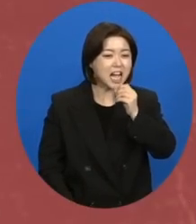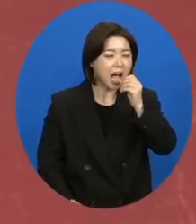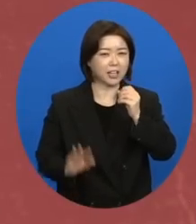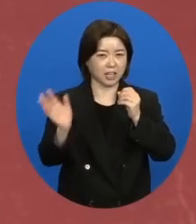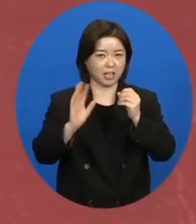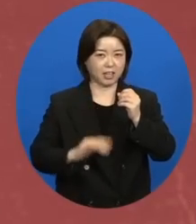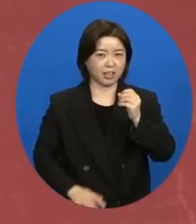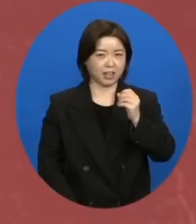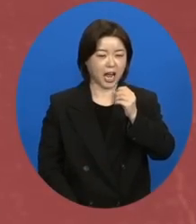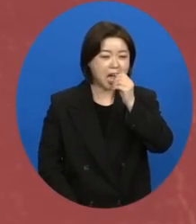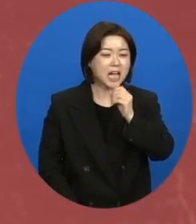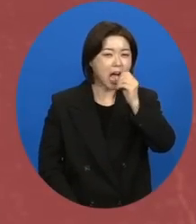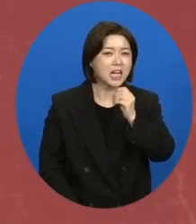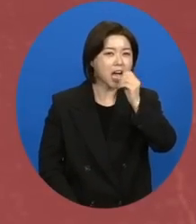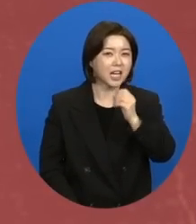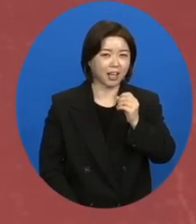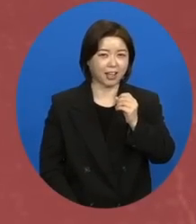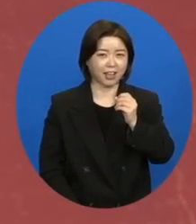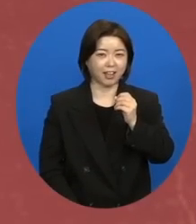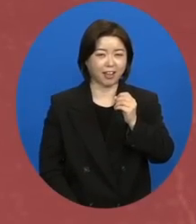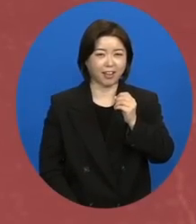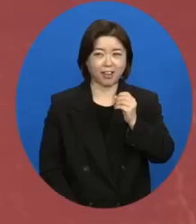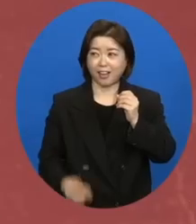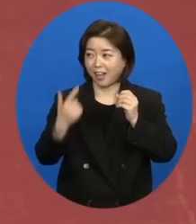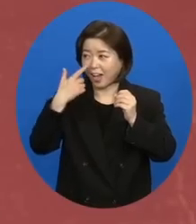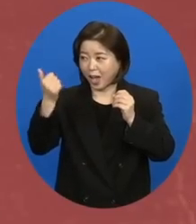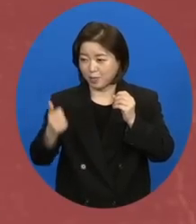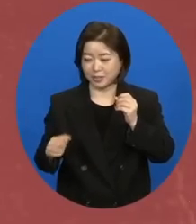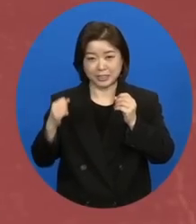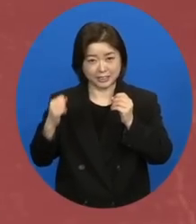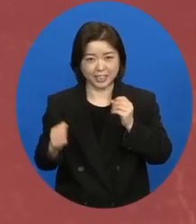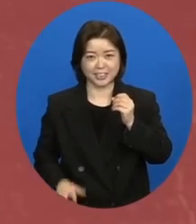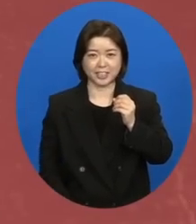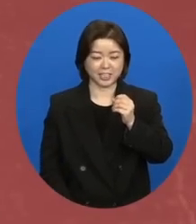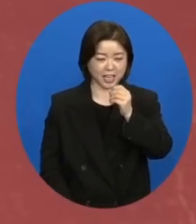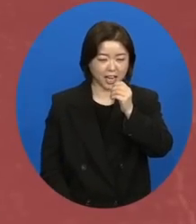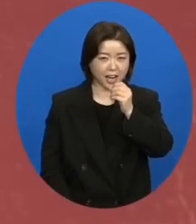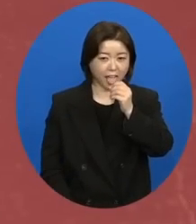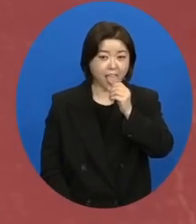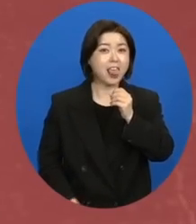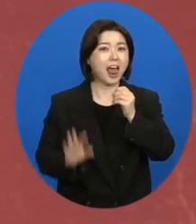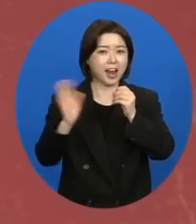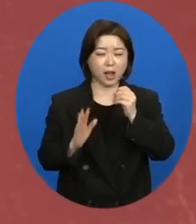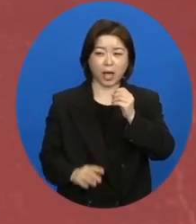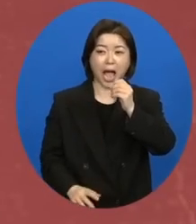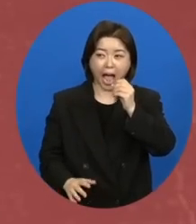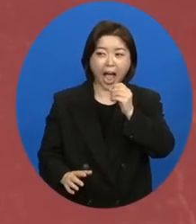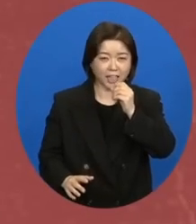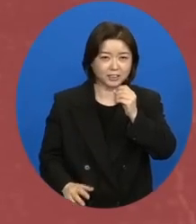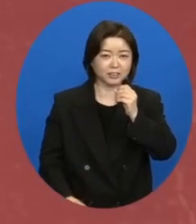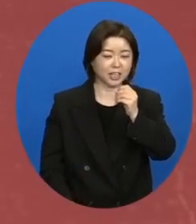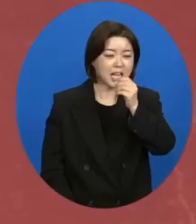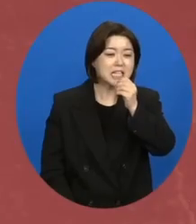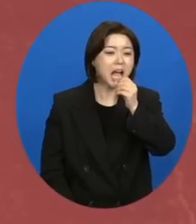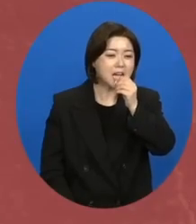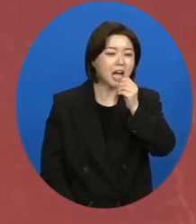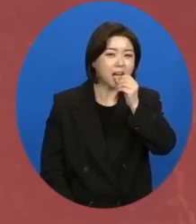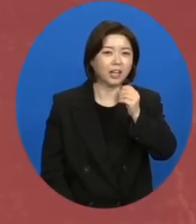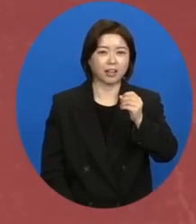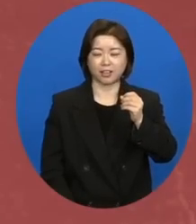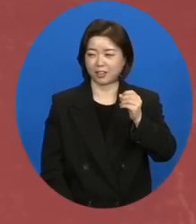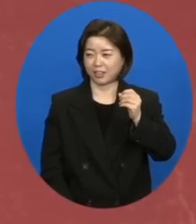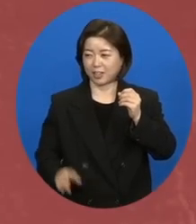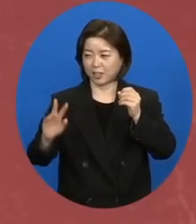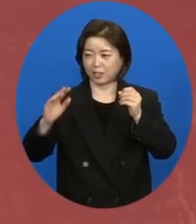아니에요. 빨아먹어야 되는데 그래도 아버지가 있어서 조금 많이 먹고 싶어서 이로 갈가 먹는데 우리 아버지가